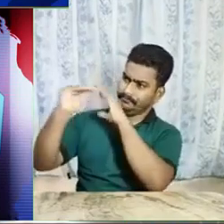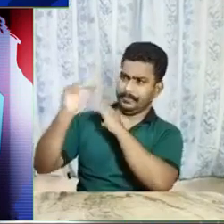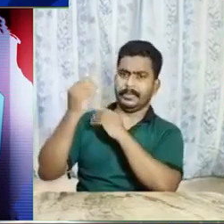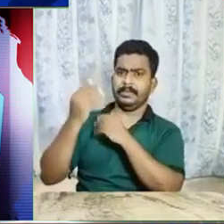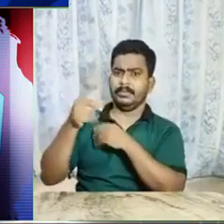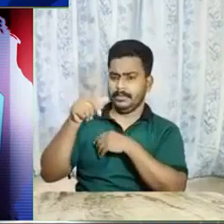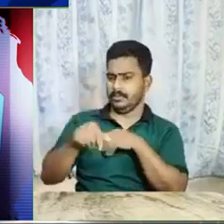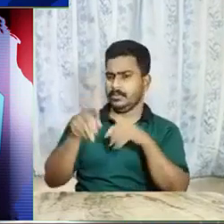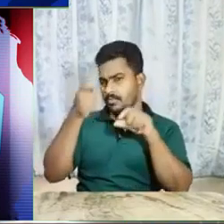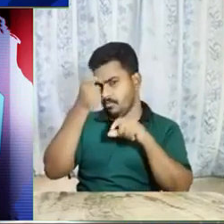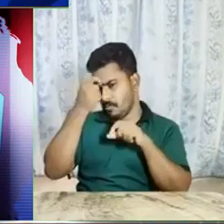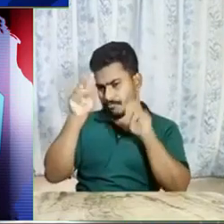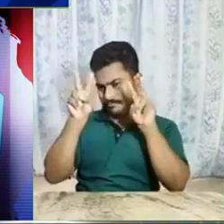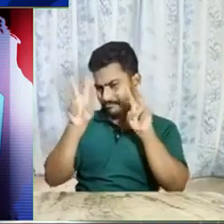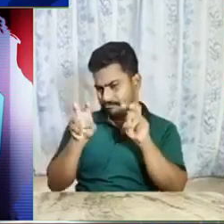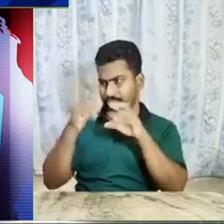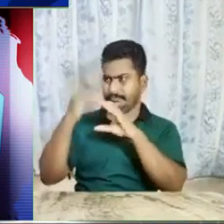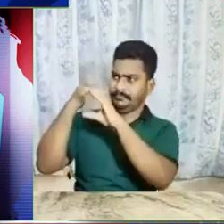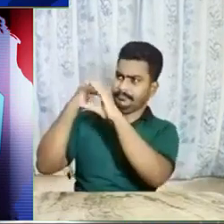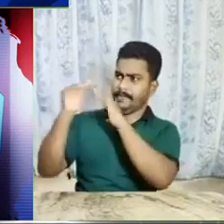വൈറസ് ബാധയുണ്ടെങ്കിൽ